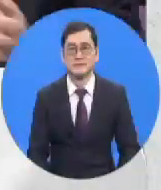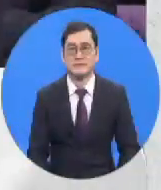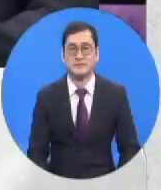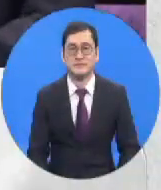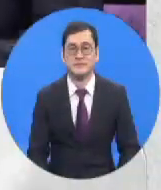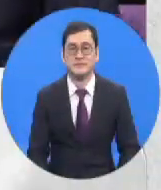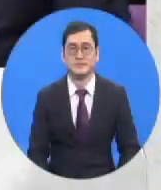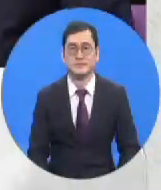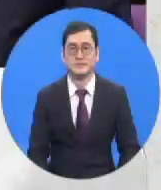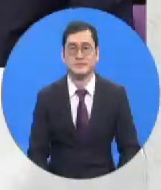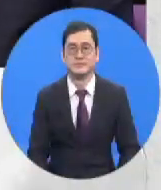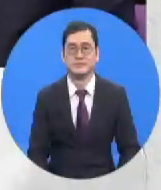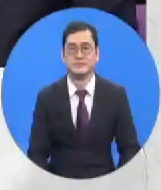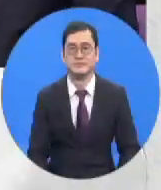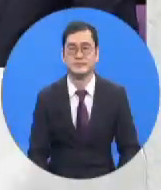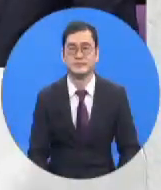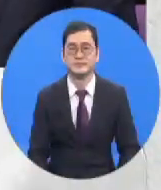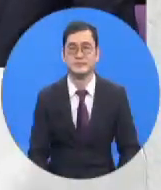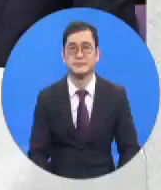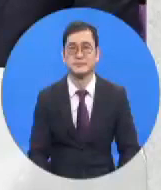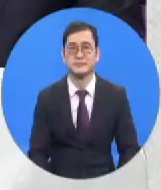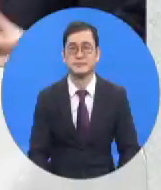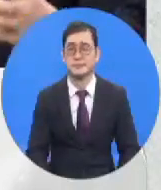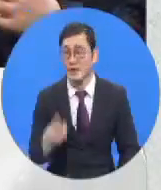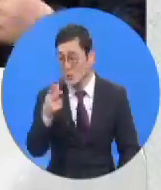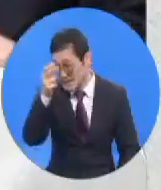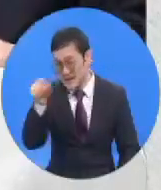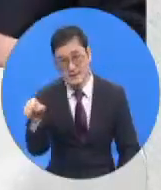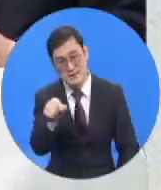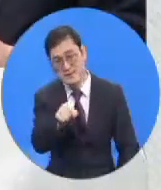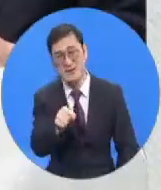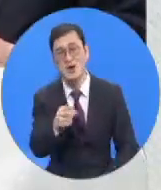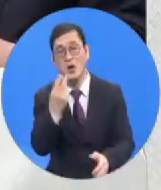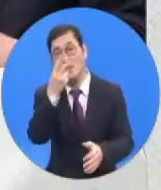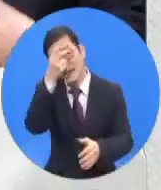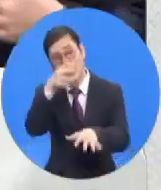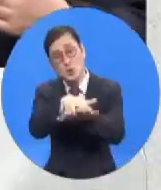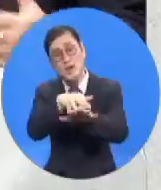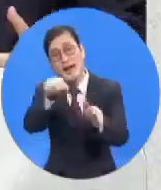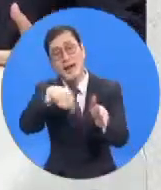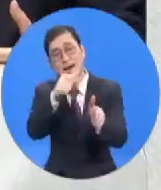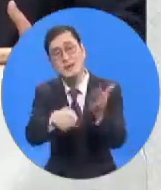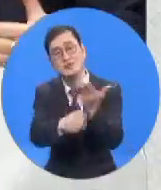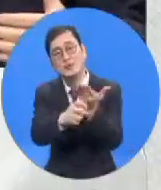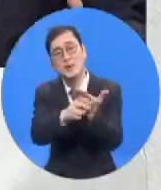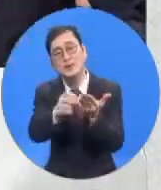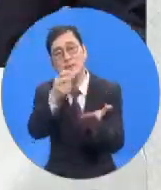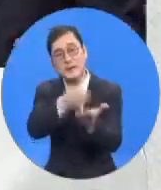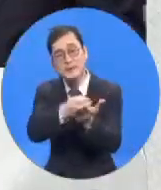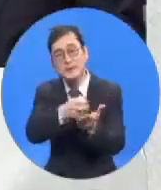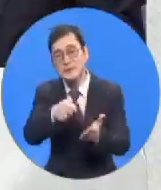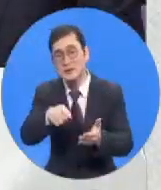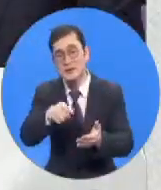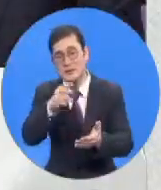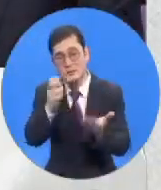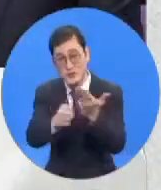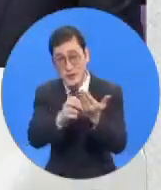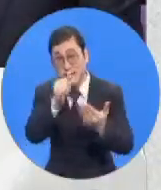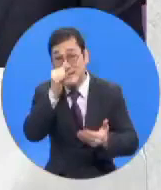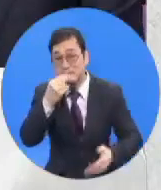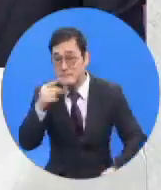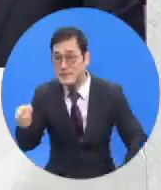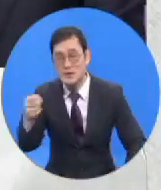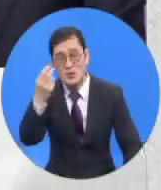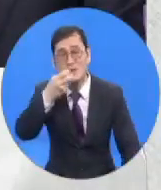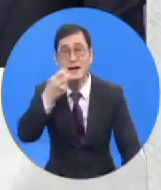있고 또 수사가 이루어지고 있으니까 또 지도부가 저희는 또 야당이 아니지 않습니까? 여당이니까 책임 있게 또 들여다봐야 되고 예. 그러니